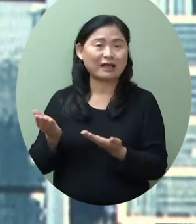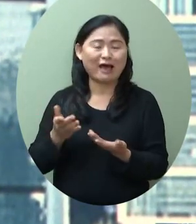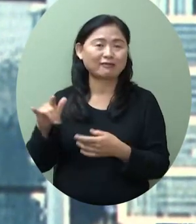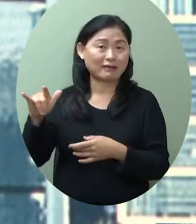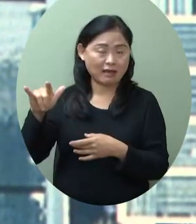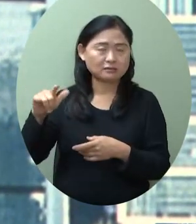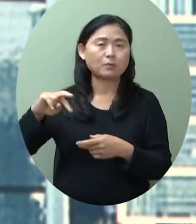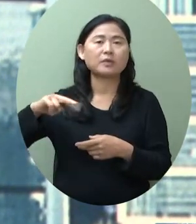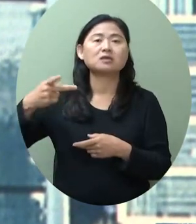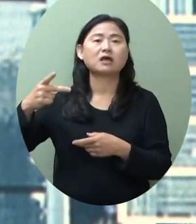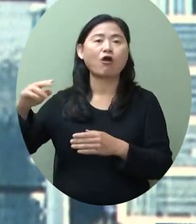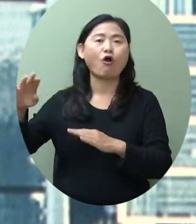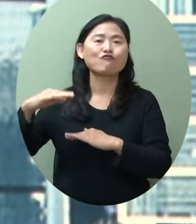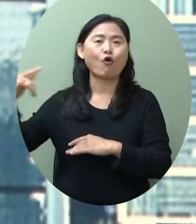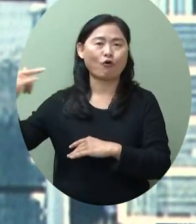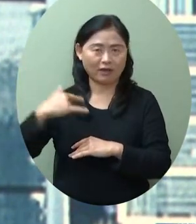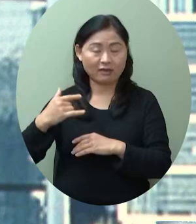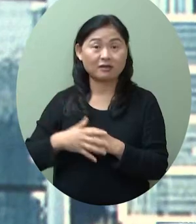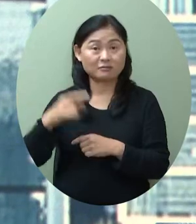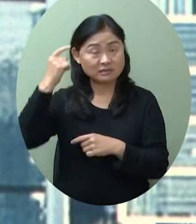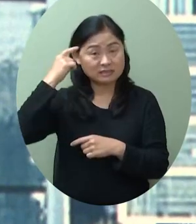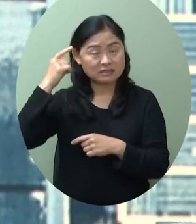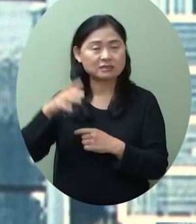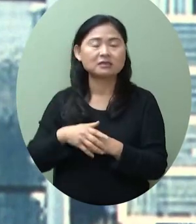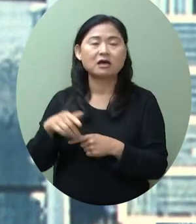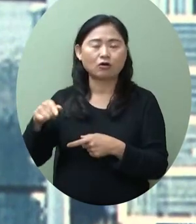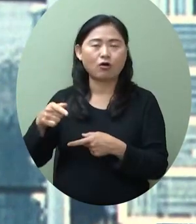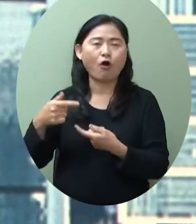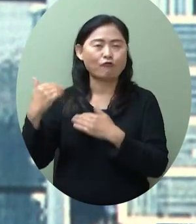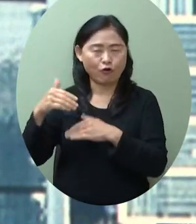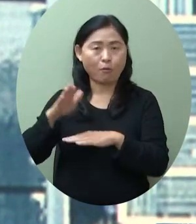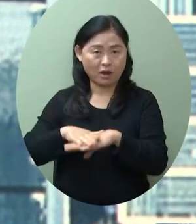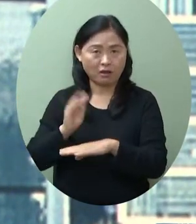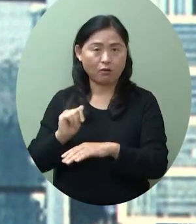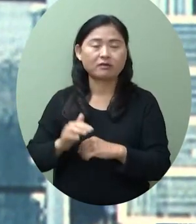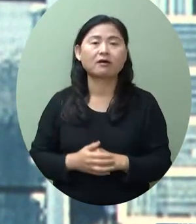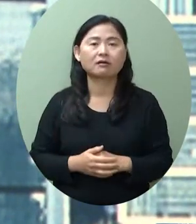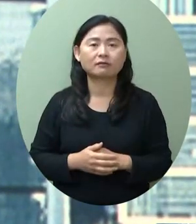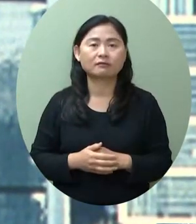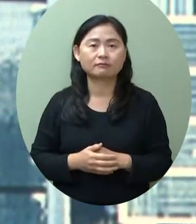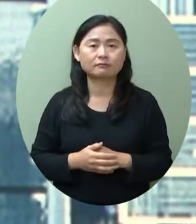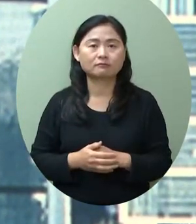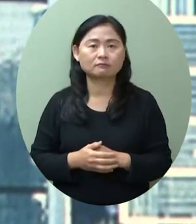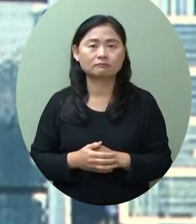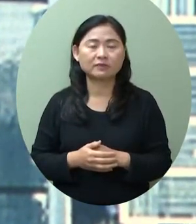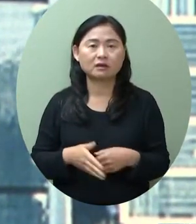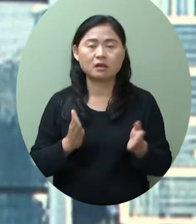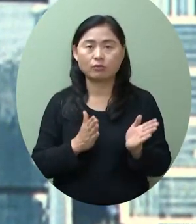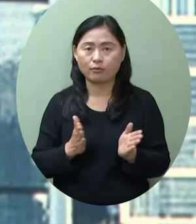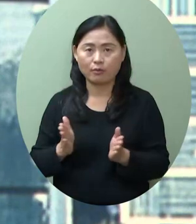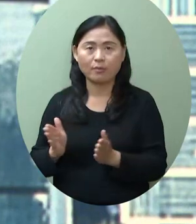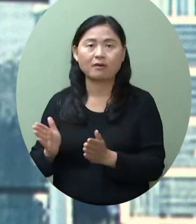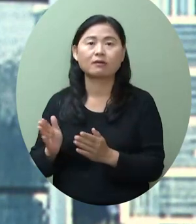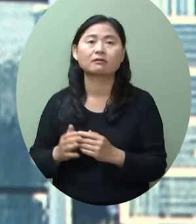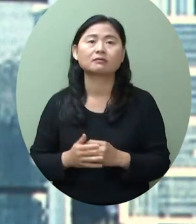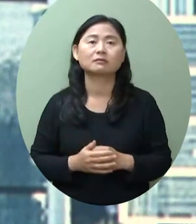嚟載貨，因為大家知道佢個機艙咧係可以載貨嘅嚇。咁呢一種嘅安排